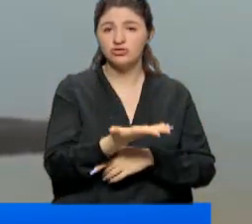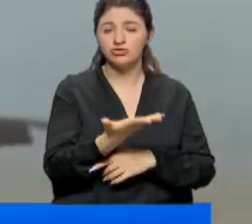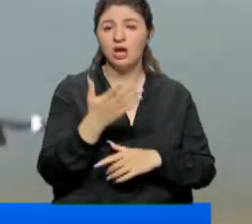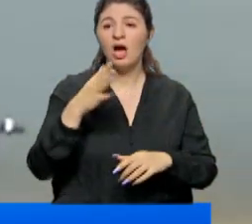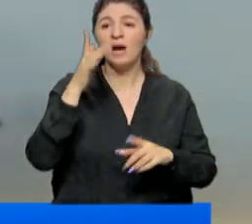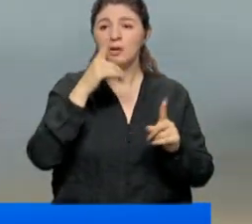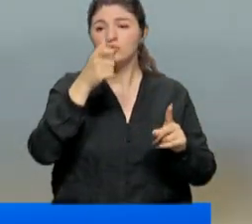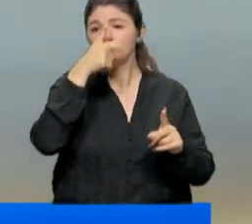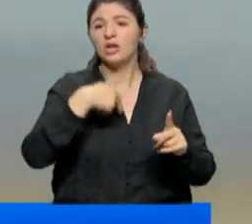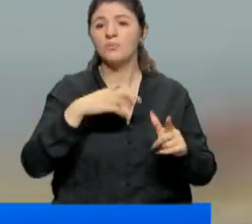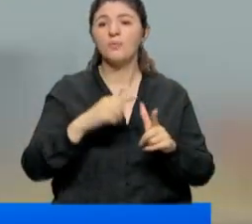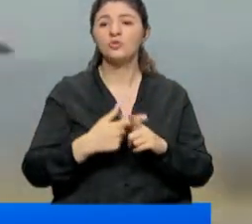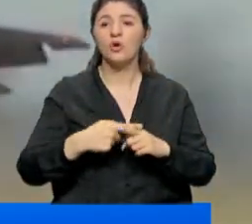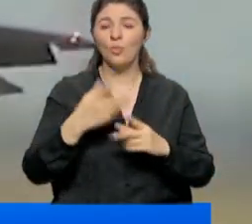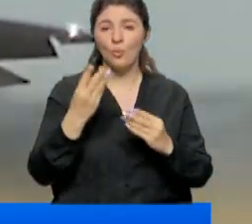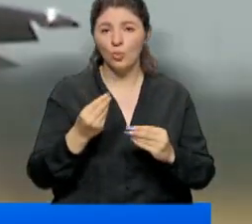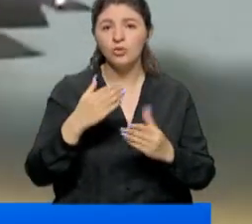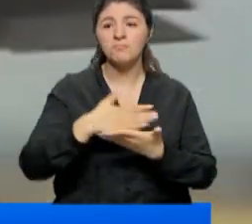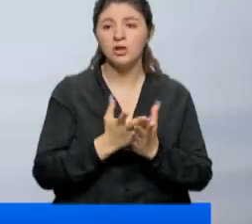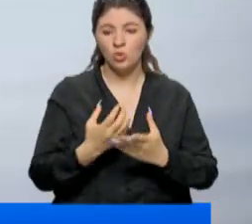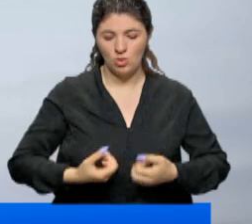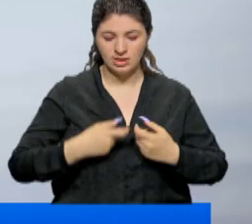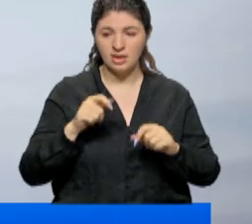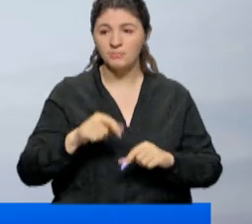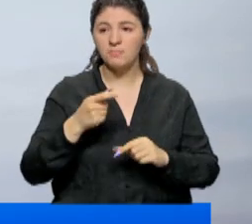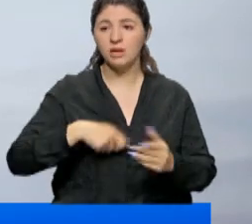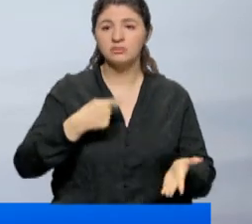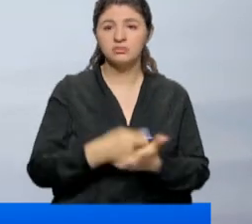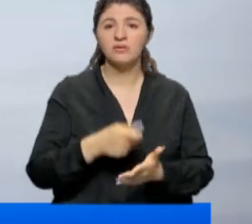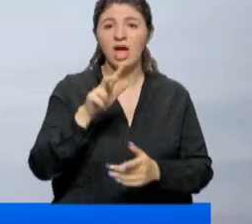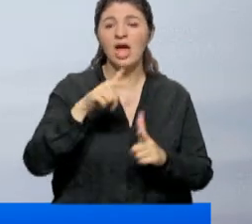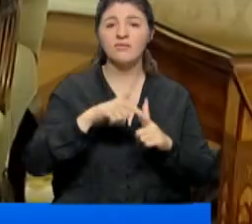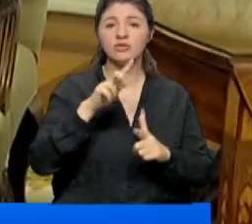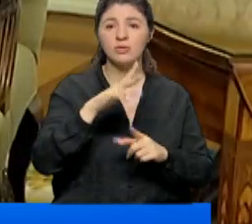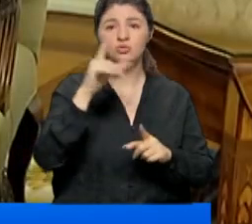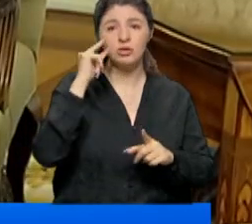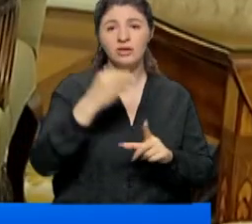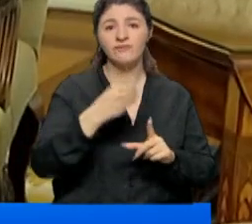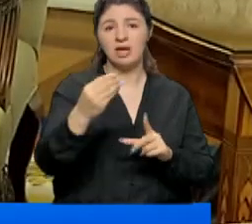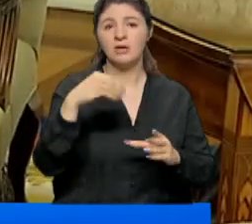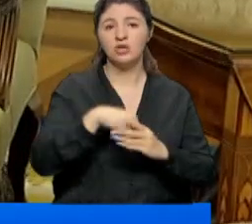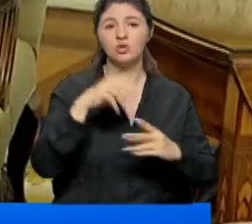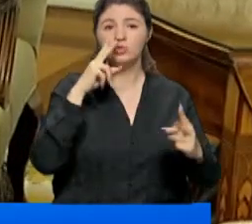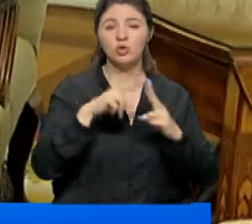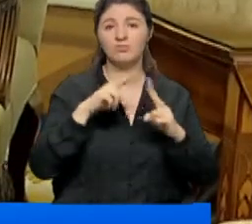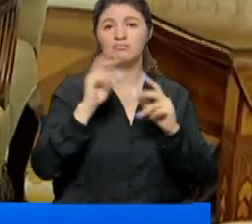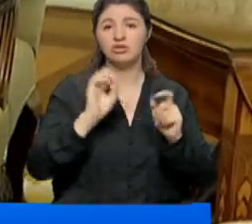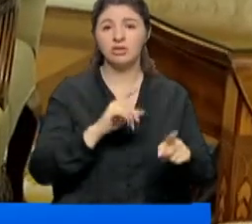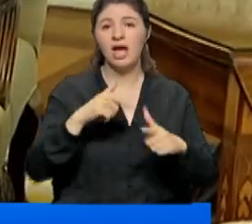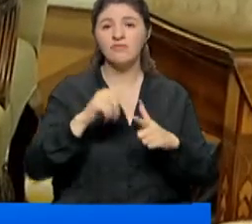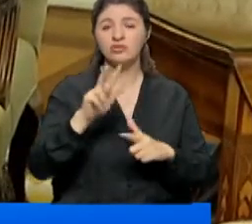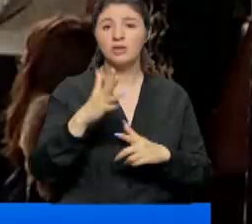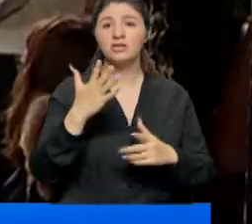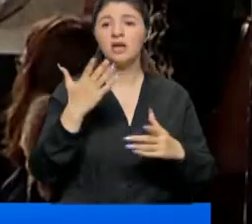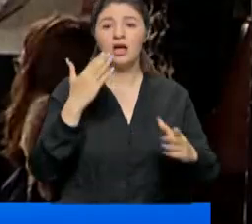Amerika Türkiye'nin proje ortağı olduğu parçaları ürettiği parasını verdiği f-35'lerin Yunanistan'a vermek için görüşmelere başladı